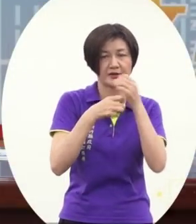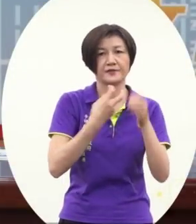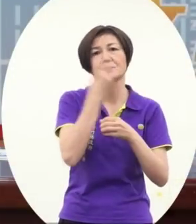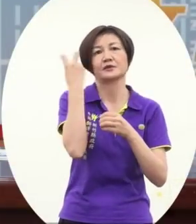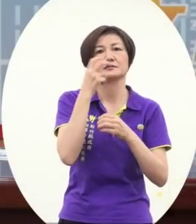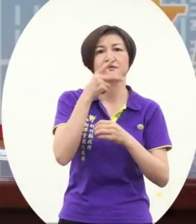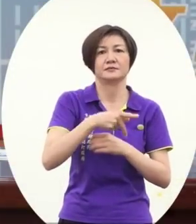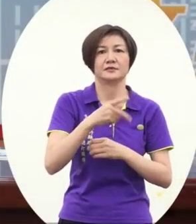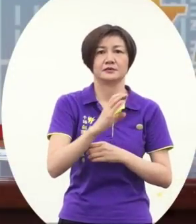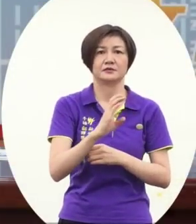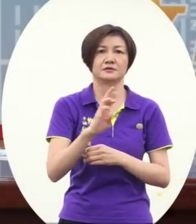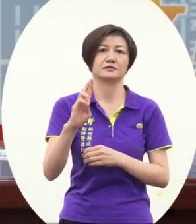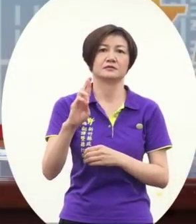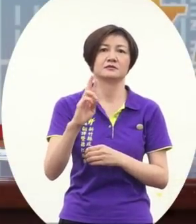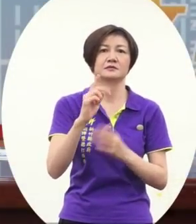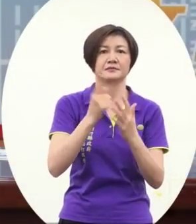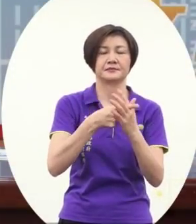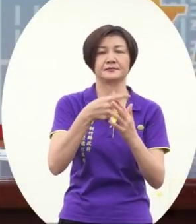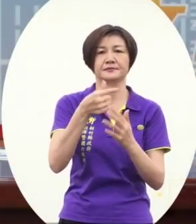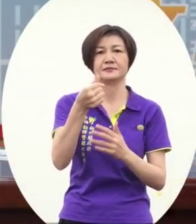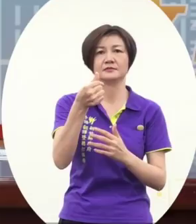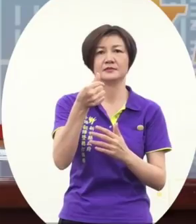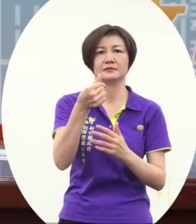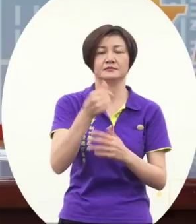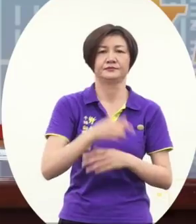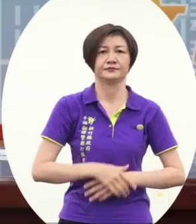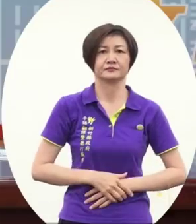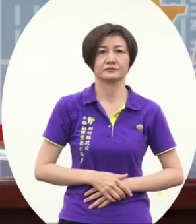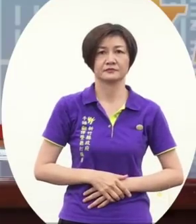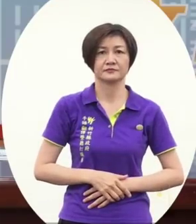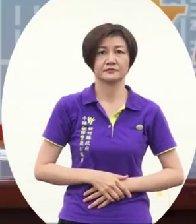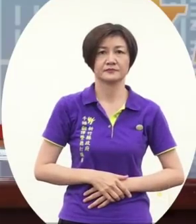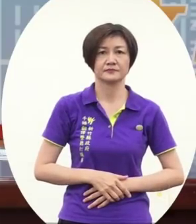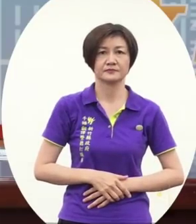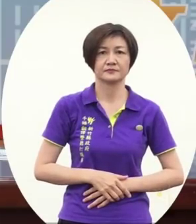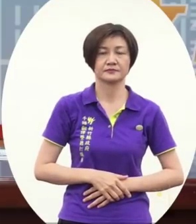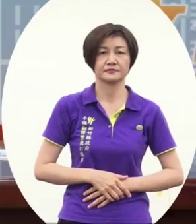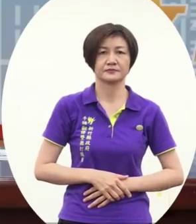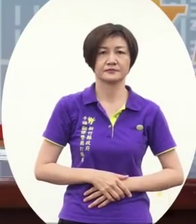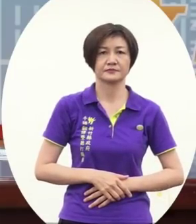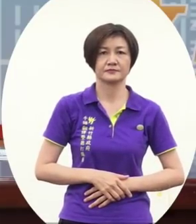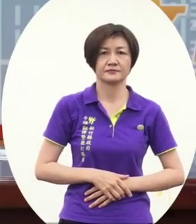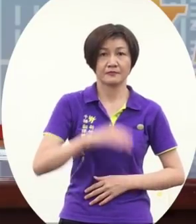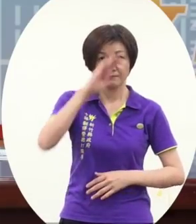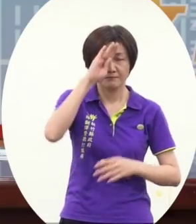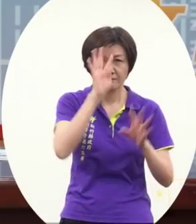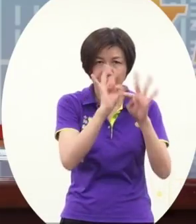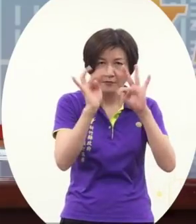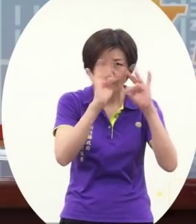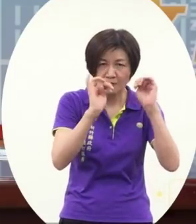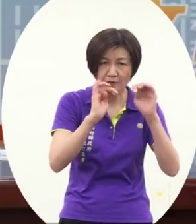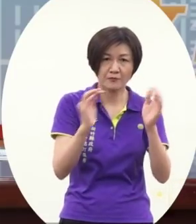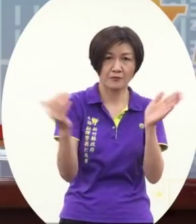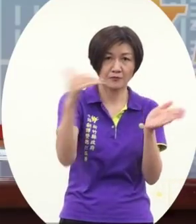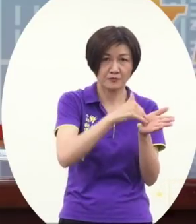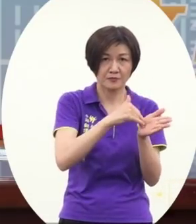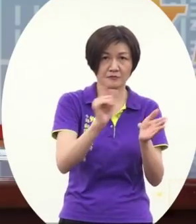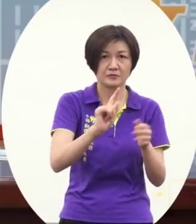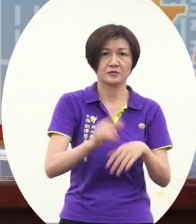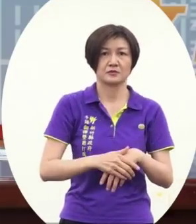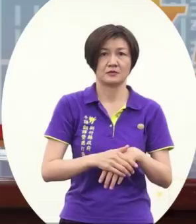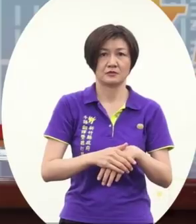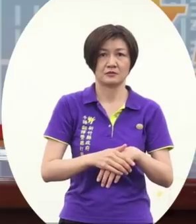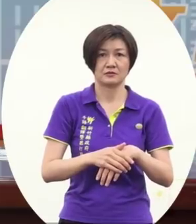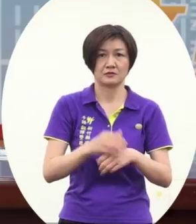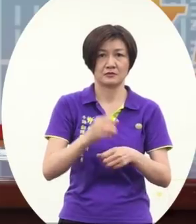PCR 阳性确诊。那我们根据我们的疫调的结果，这5个案例我